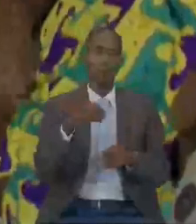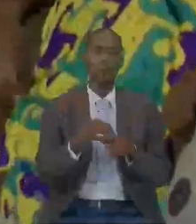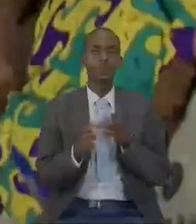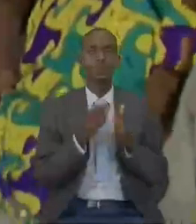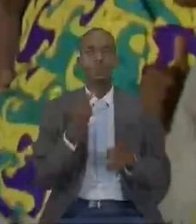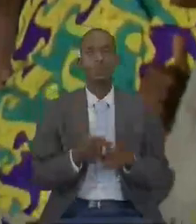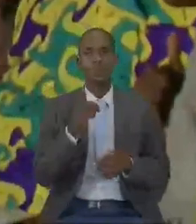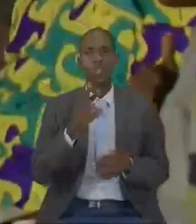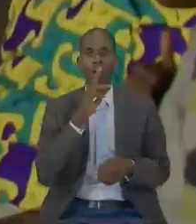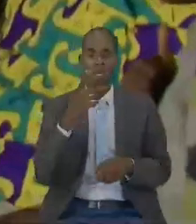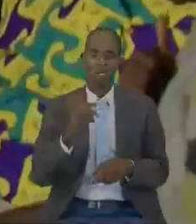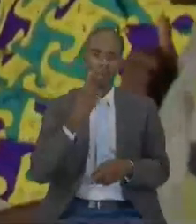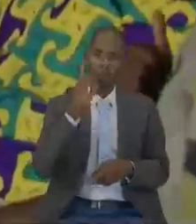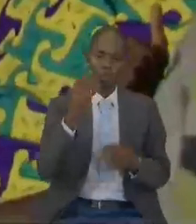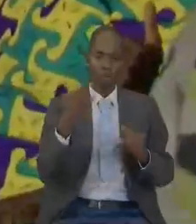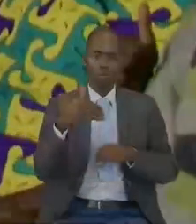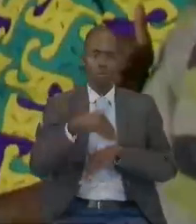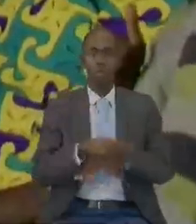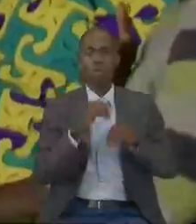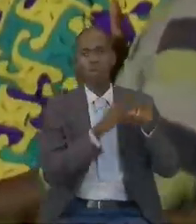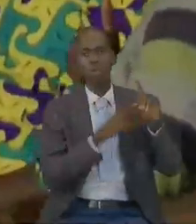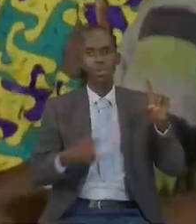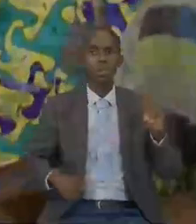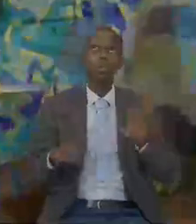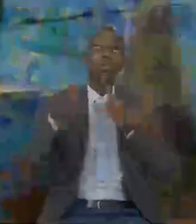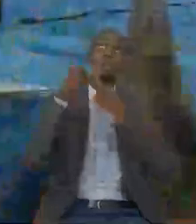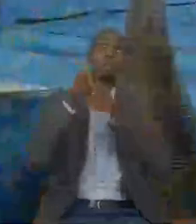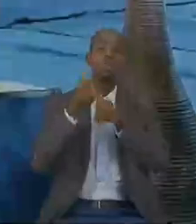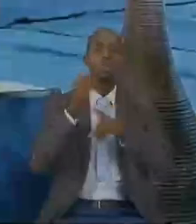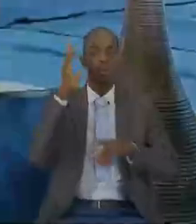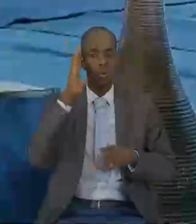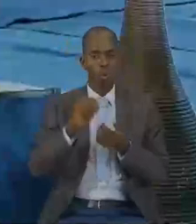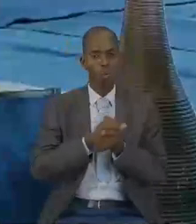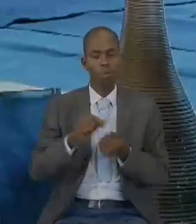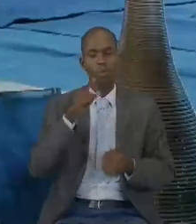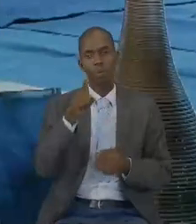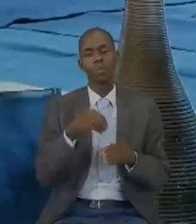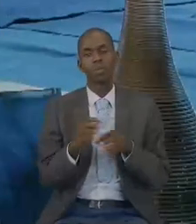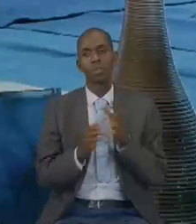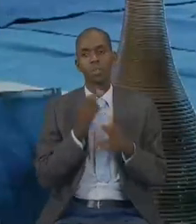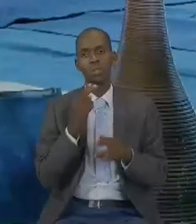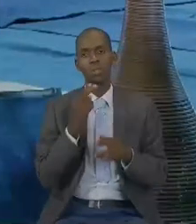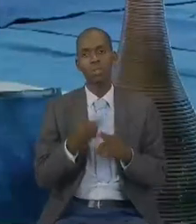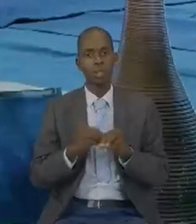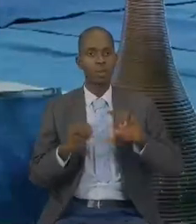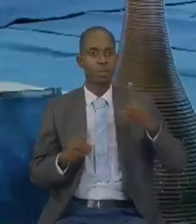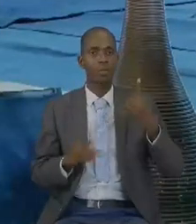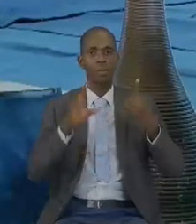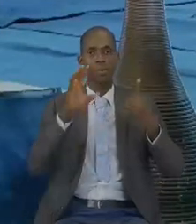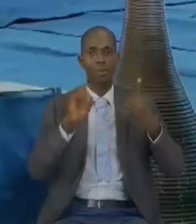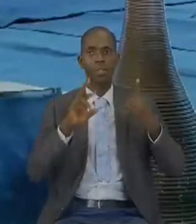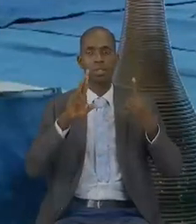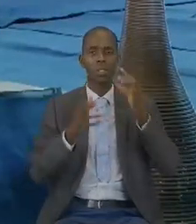t'a vu. C'est toi ce soir et le Seigneur lui-même va te laver.